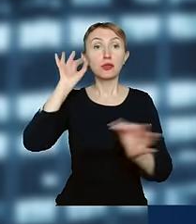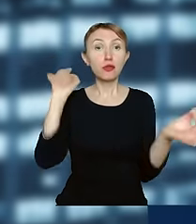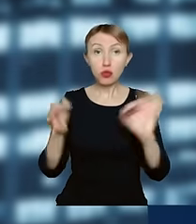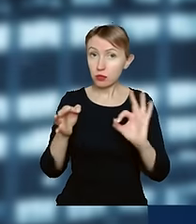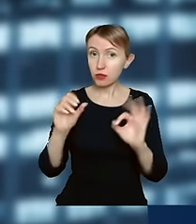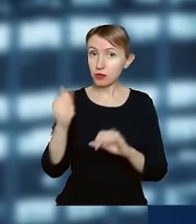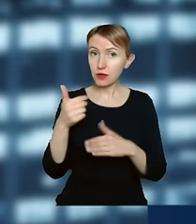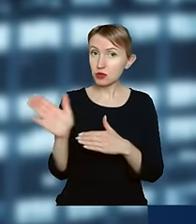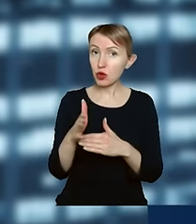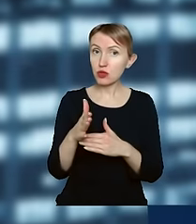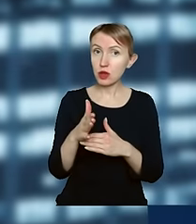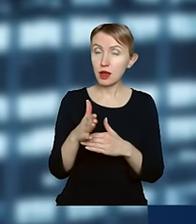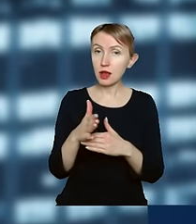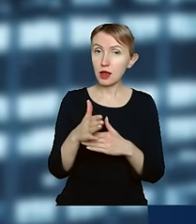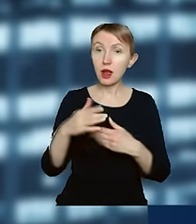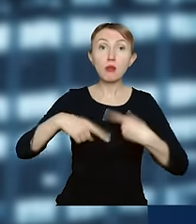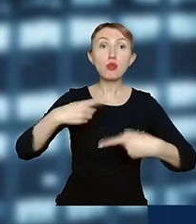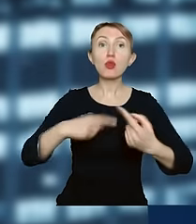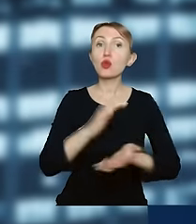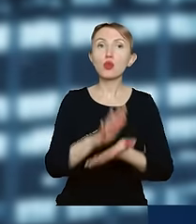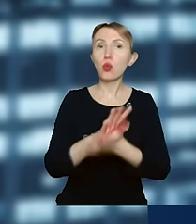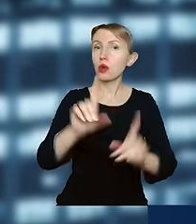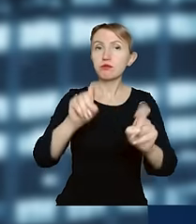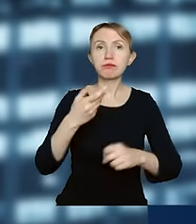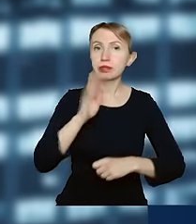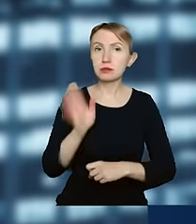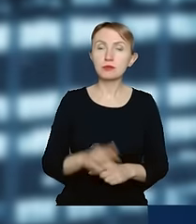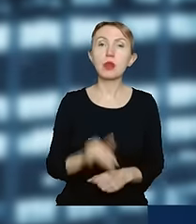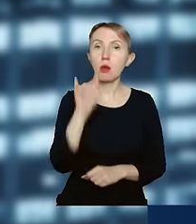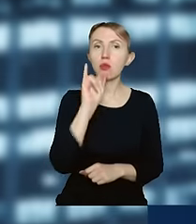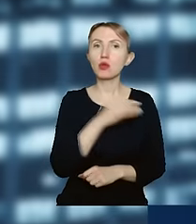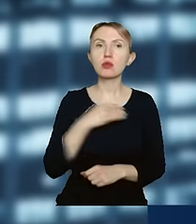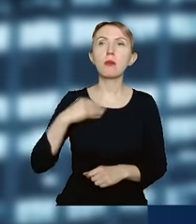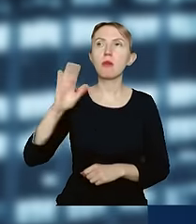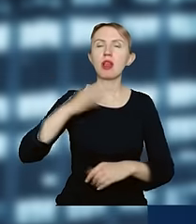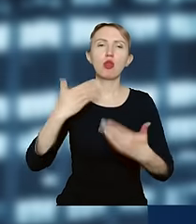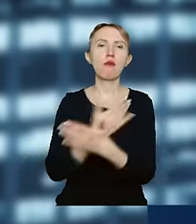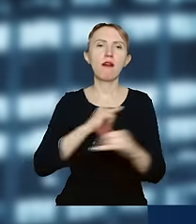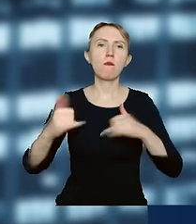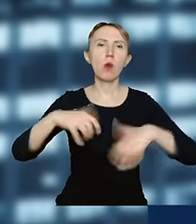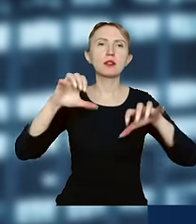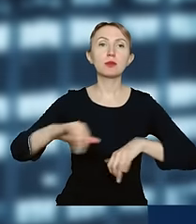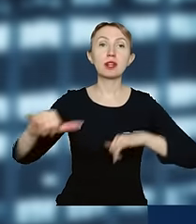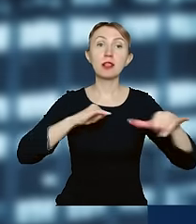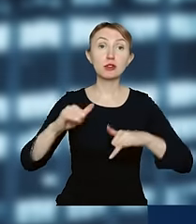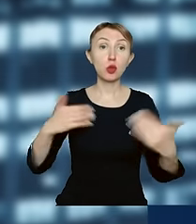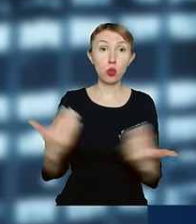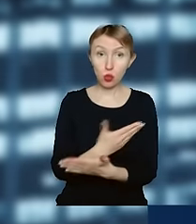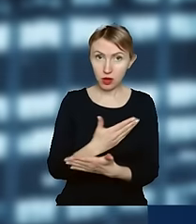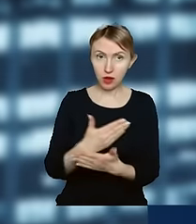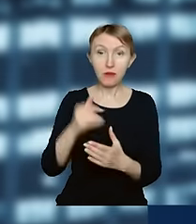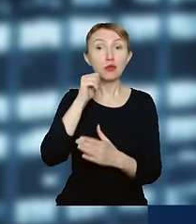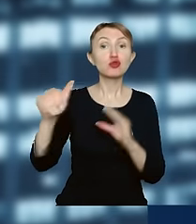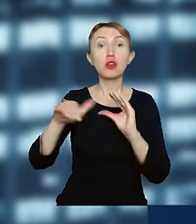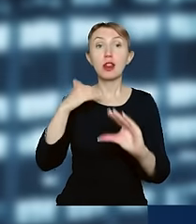1 marca emisja nie wejdzie do obiegu. Poczta Polska ma nowe władze, ma nowego prezesa i zarząd. Wczoraj otrzymałem maila. W